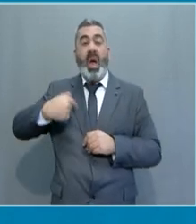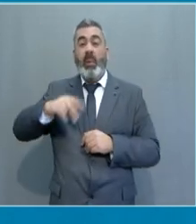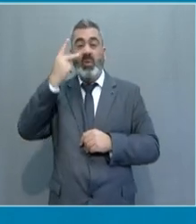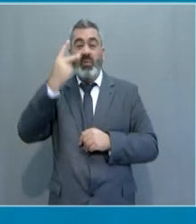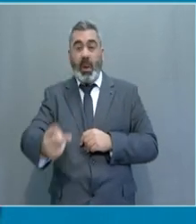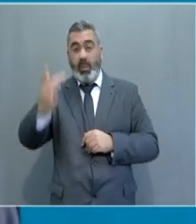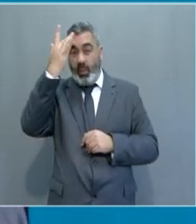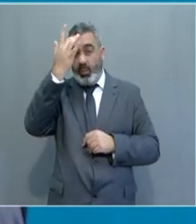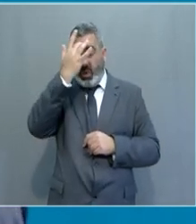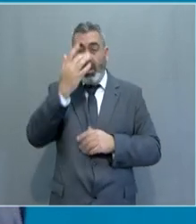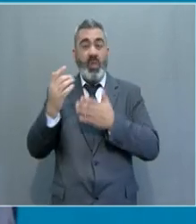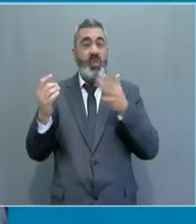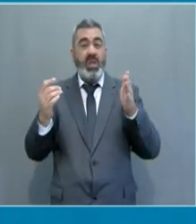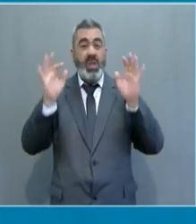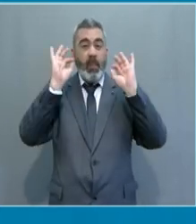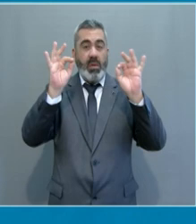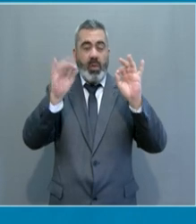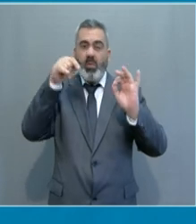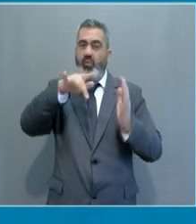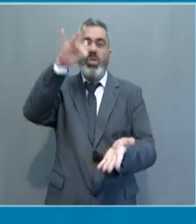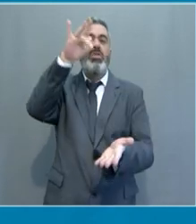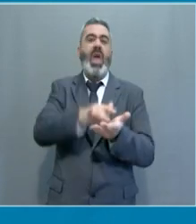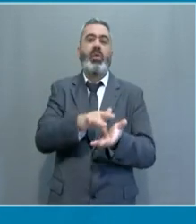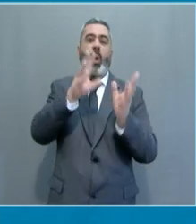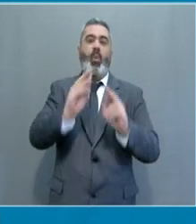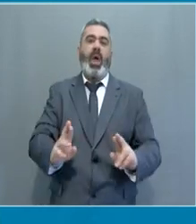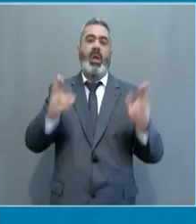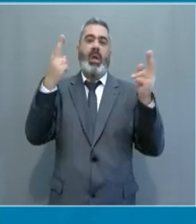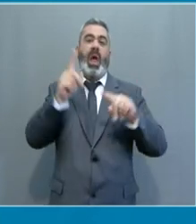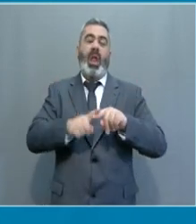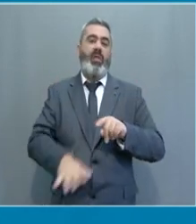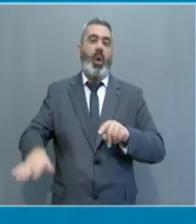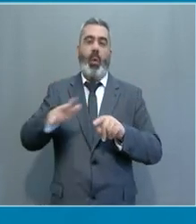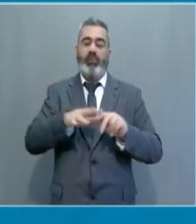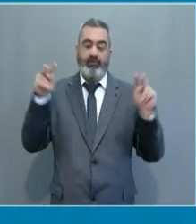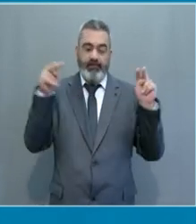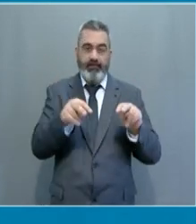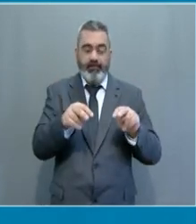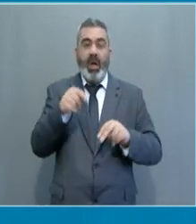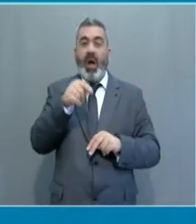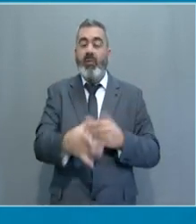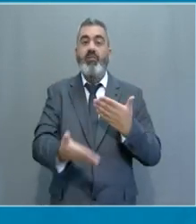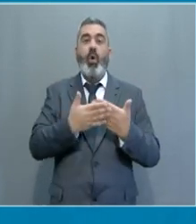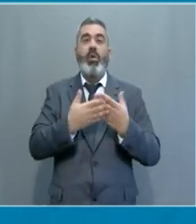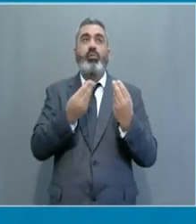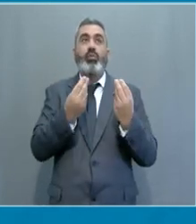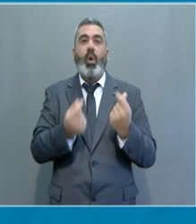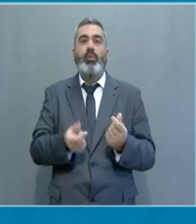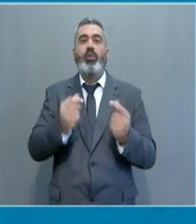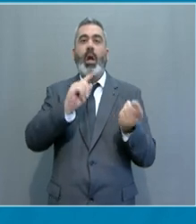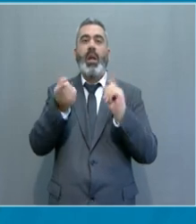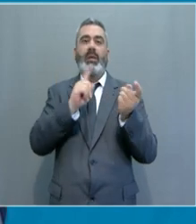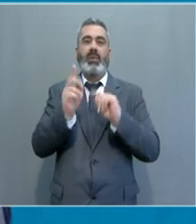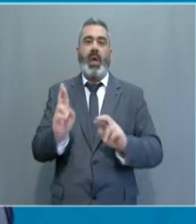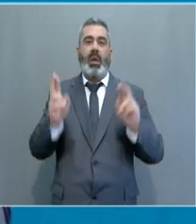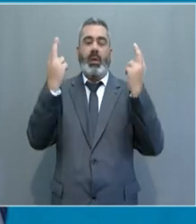παραμένει ισχυρό ενεργειακό κέντρο της πατρίδας μας και πρωταγωνιστεί στην παραγωγή ανανεώσιμης ενέργειας με ένα ολοκληρωμένο